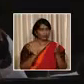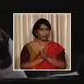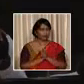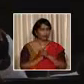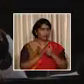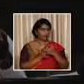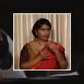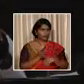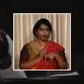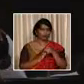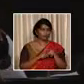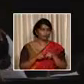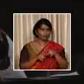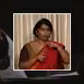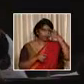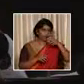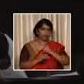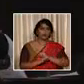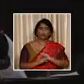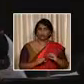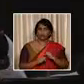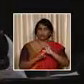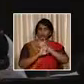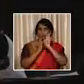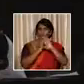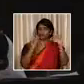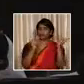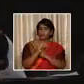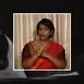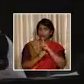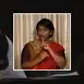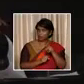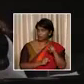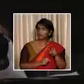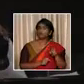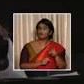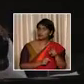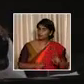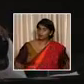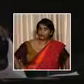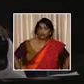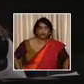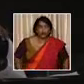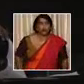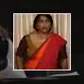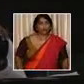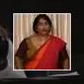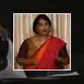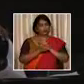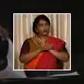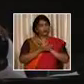ஆதாரமுமின்றி இனப்படுகொலை என்ற சொல் குறிப்பிடப்பட்டுள்ளது சமாதானம் நல்லிணக்கம் இலக்காக கொண்டு அரசாங்கம்